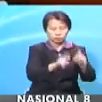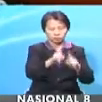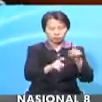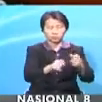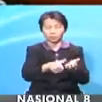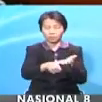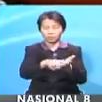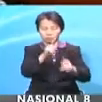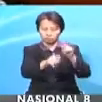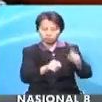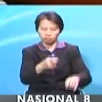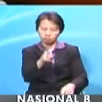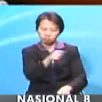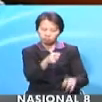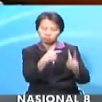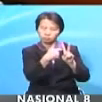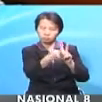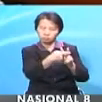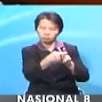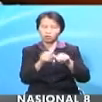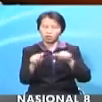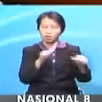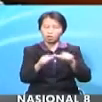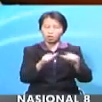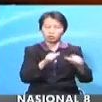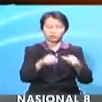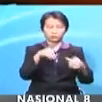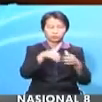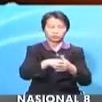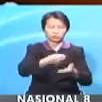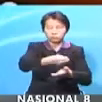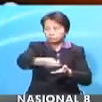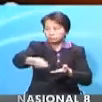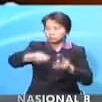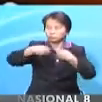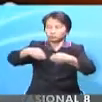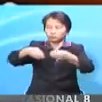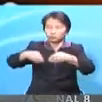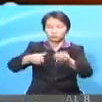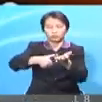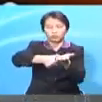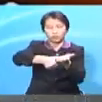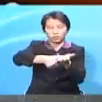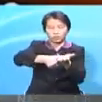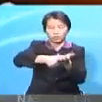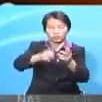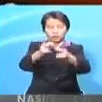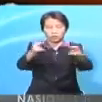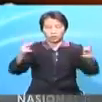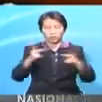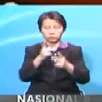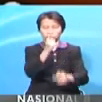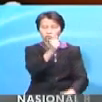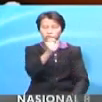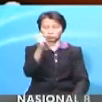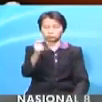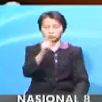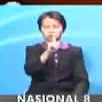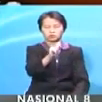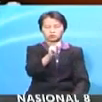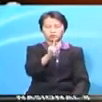bahwa mereka ini terlibat di dalam pengedaran darah yaitu di kawasan tumpat